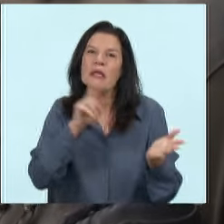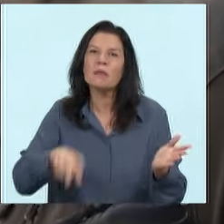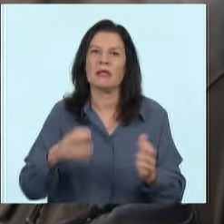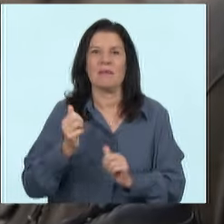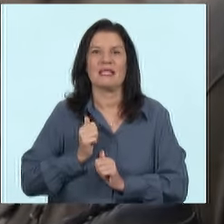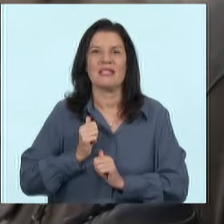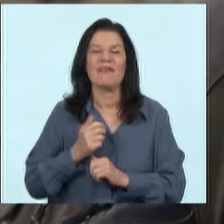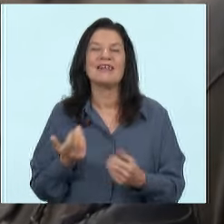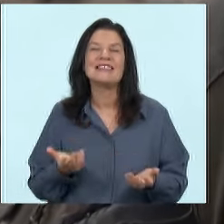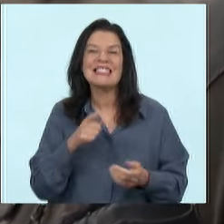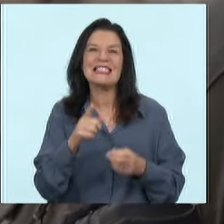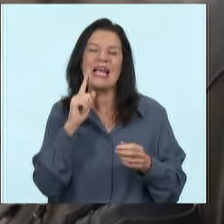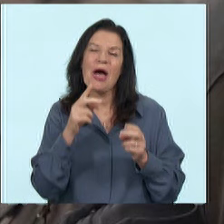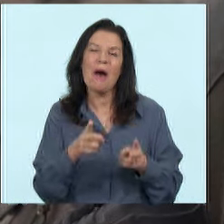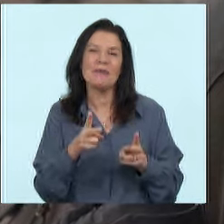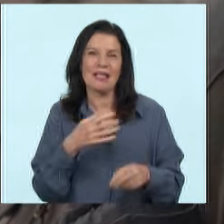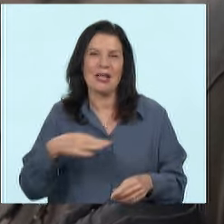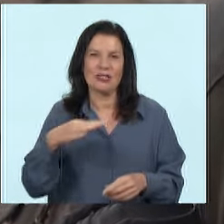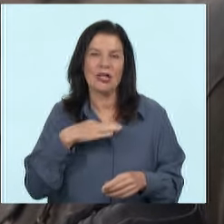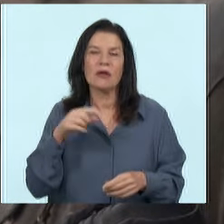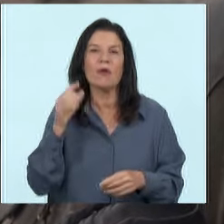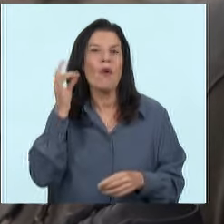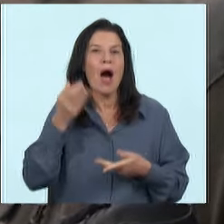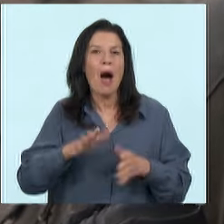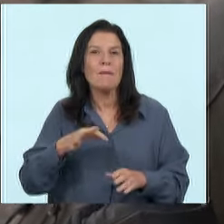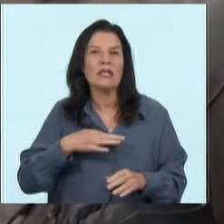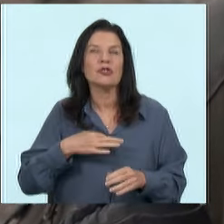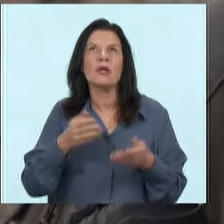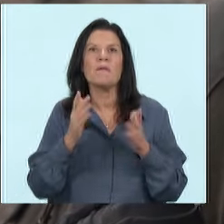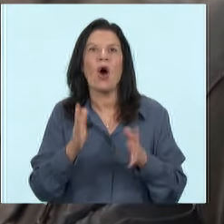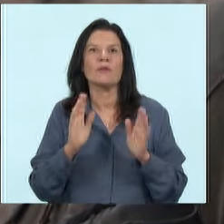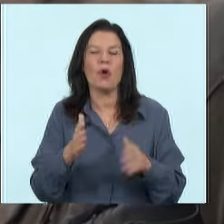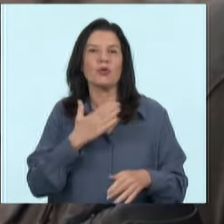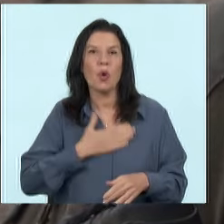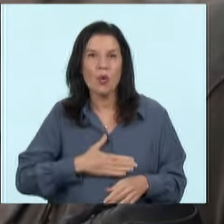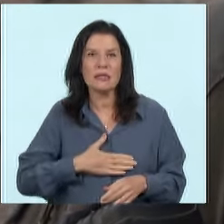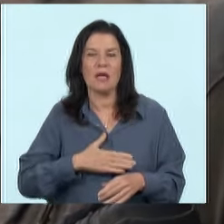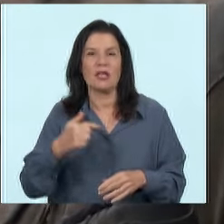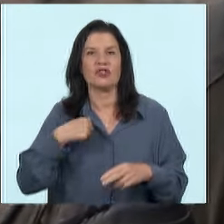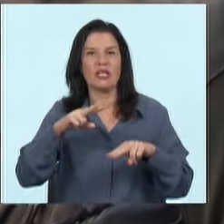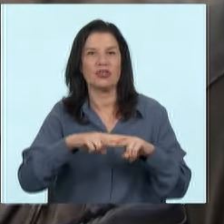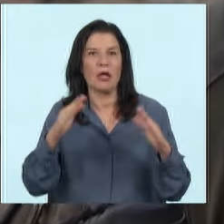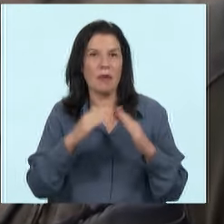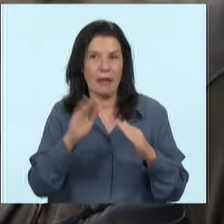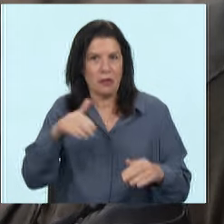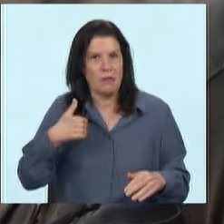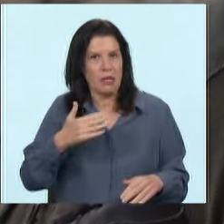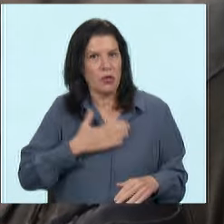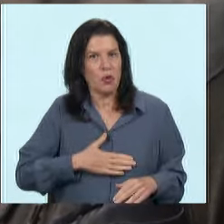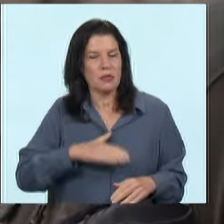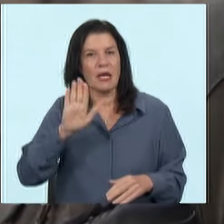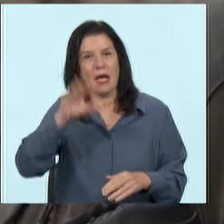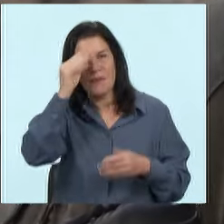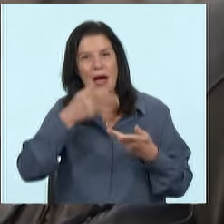ושל אשתי. והיא מאוד מאוד רוצה שאני אהיה בבית וגם אני מאוד רוצה להיות איתה. והבן שלי שעלה